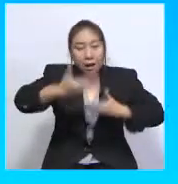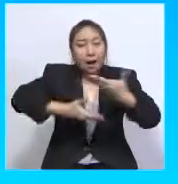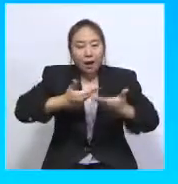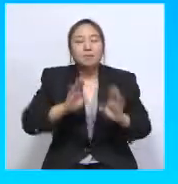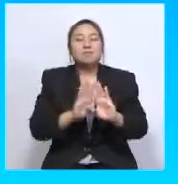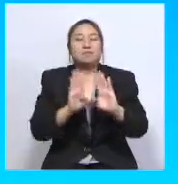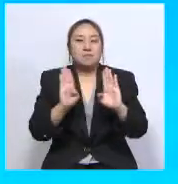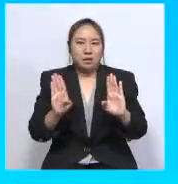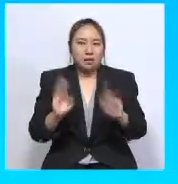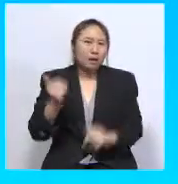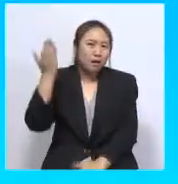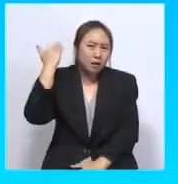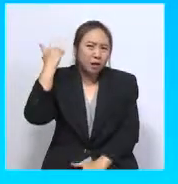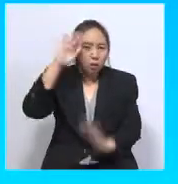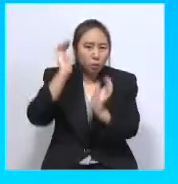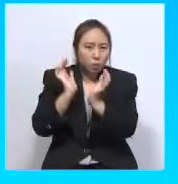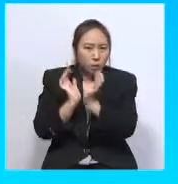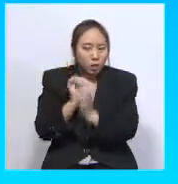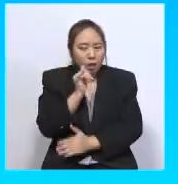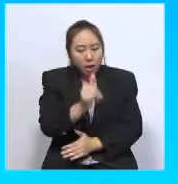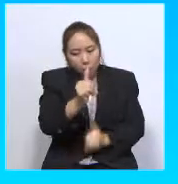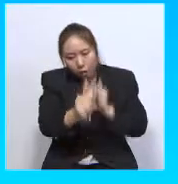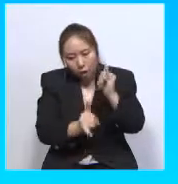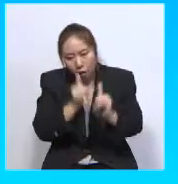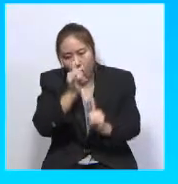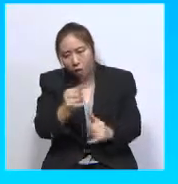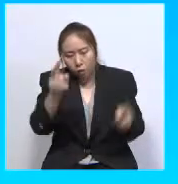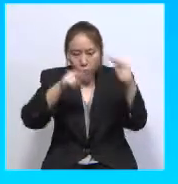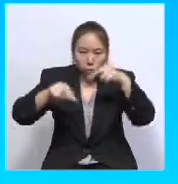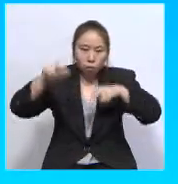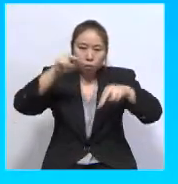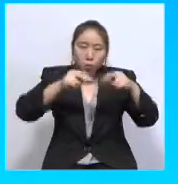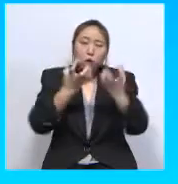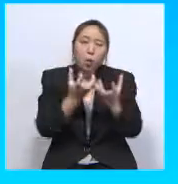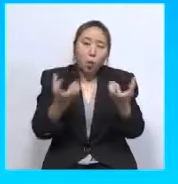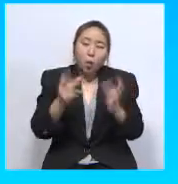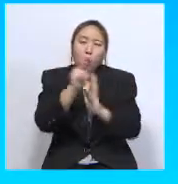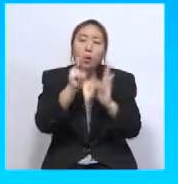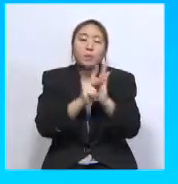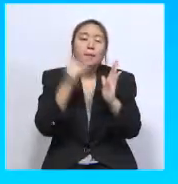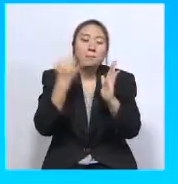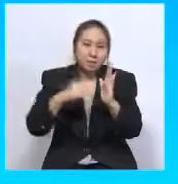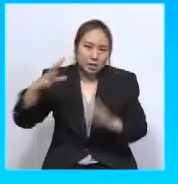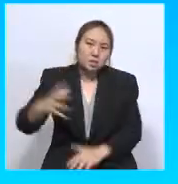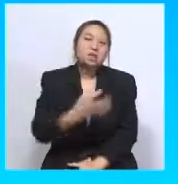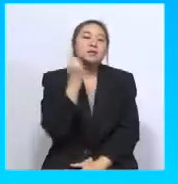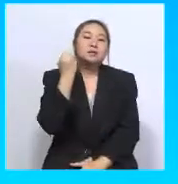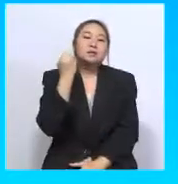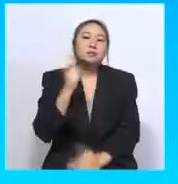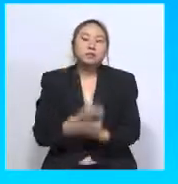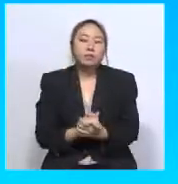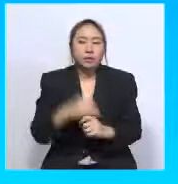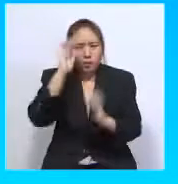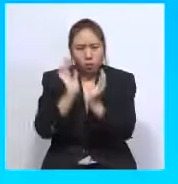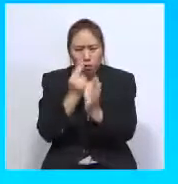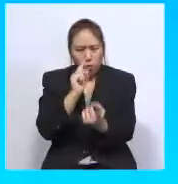กติหลังจากการที่เจ้าหน้าที่นะครับได้เข้าไปตรวจค้นแล้วก็ได้ยึดสินค้าและผลิตภัณฑ์ที่ผิดกฎหมายนอกจากนี้นะครับทางตำรวจยัง